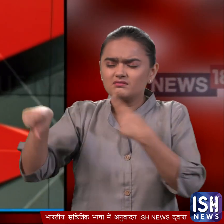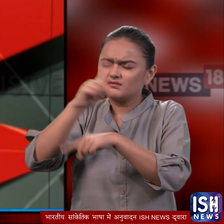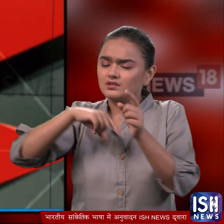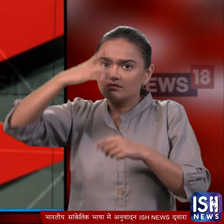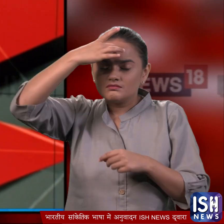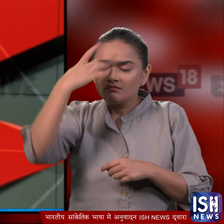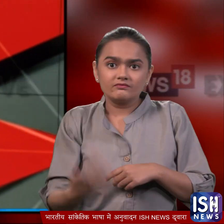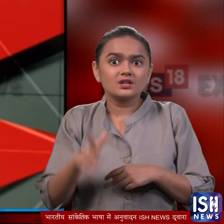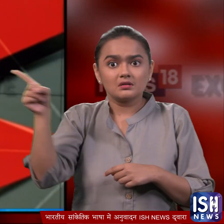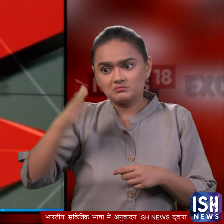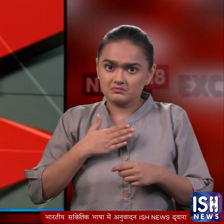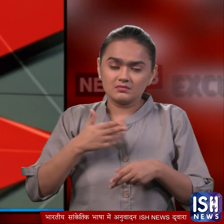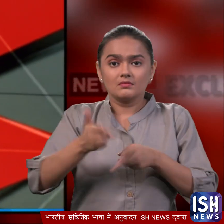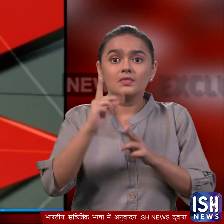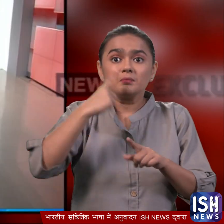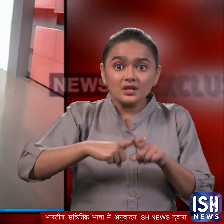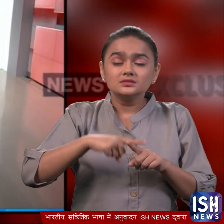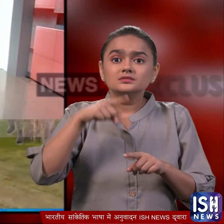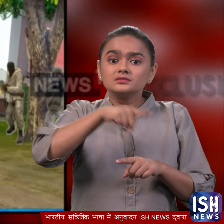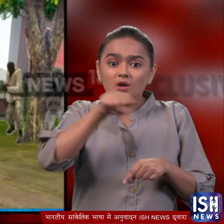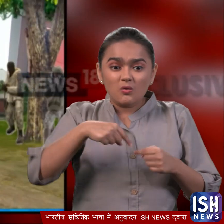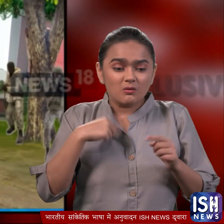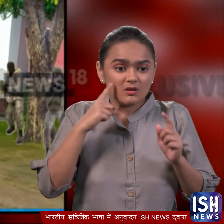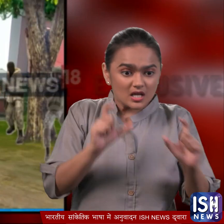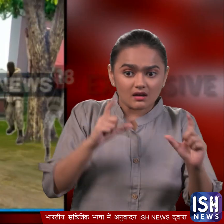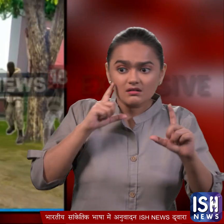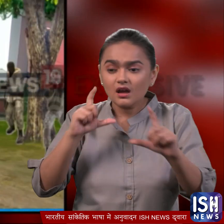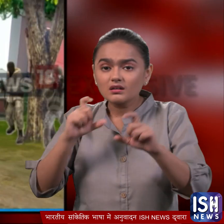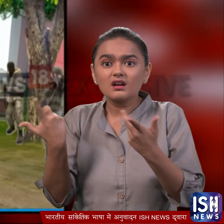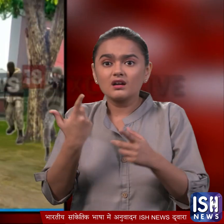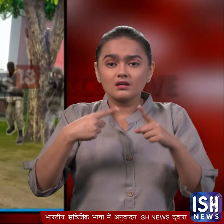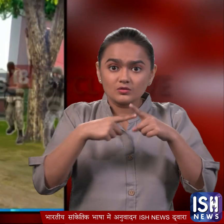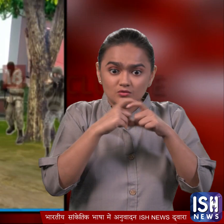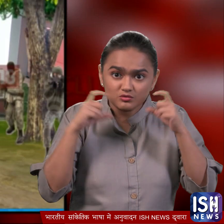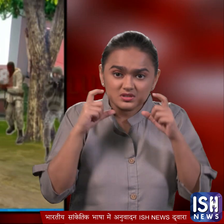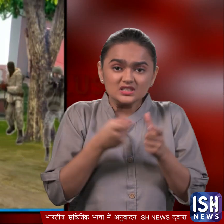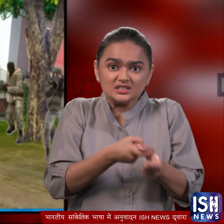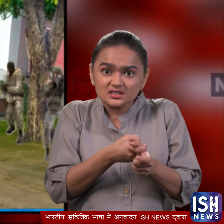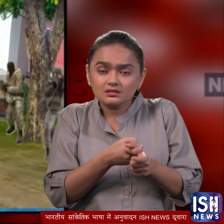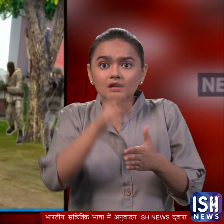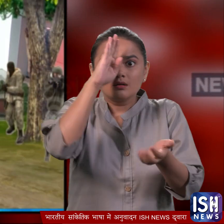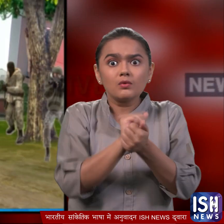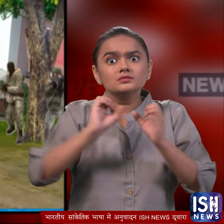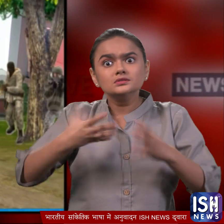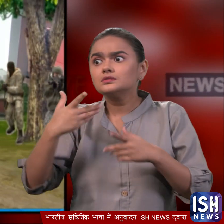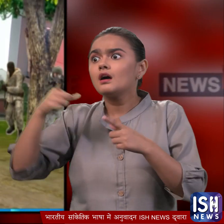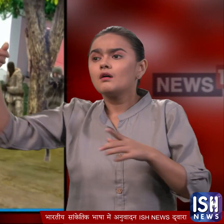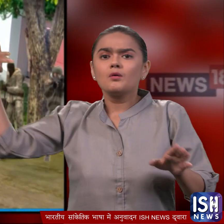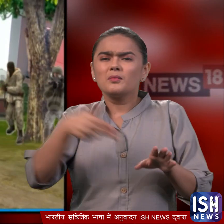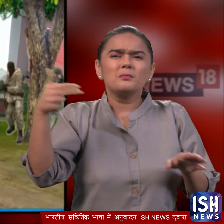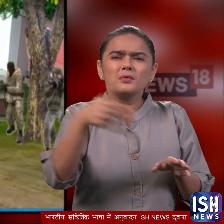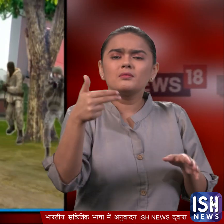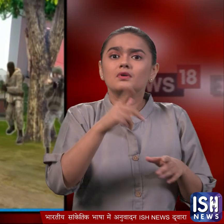आतंकी संगठन ने हमले की जिम्मेदारी ली, लेकिन सुरक्षा बल के लिए चुनौती यह है कि अब तक तो आतंकी पुलिस और सेना के ठिकानों को ही निशाना बनाते